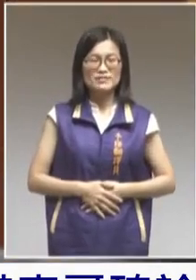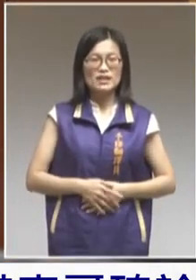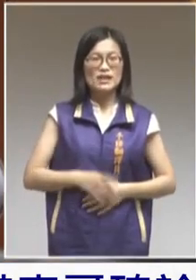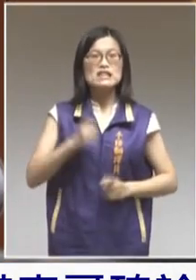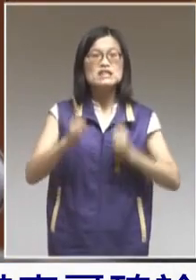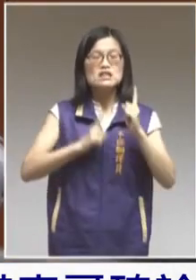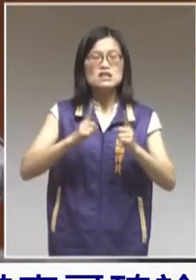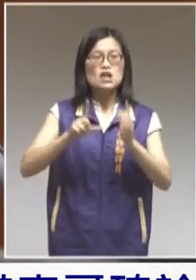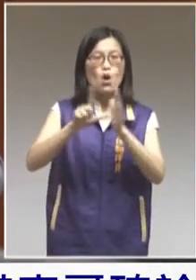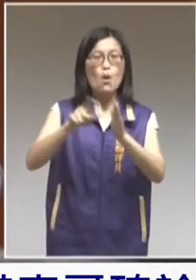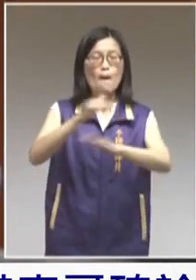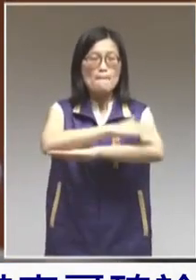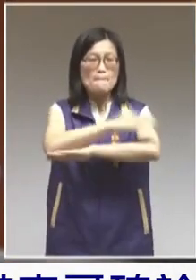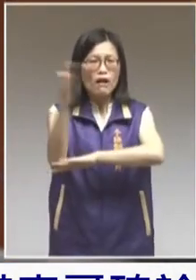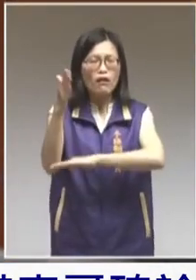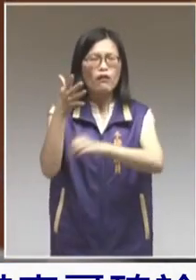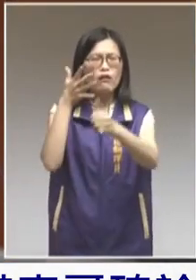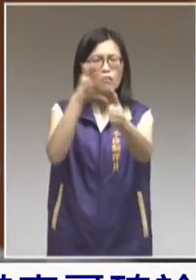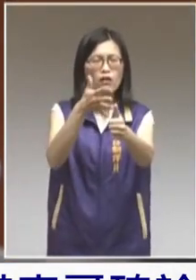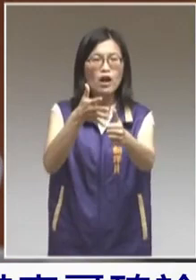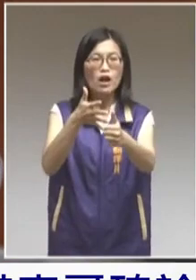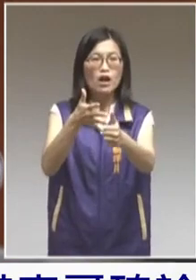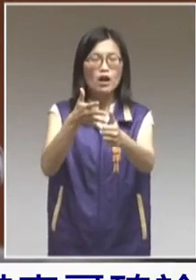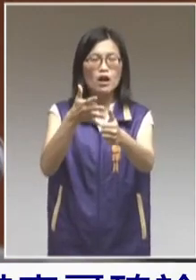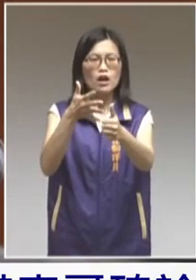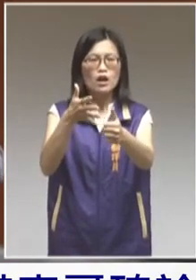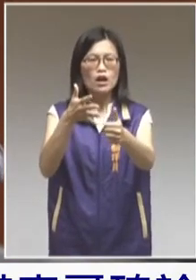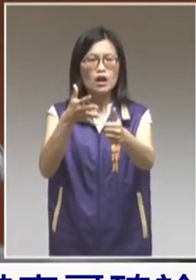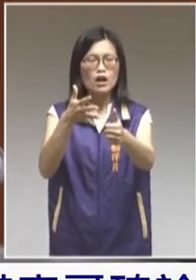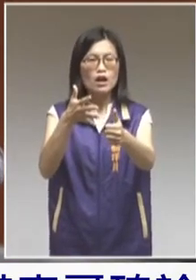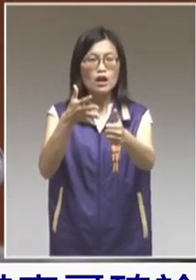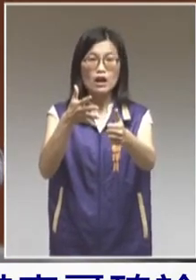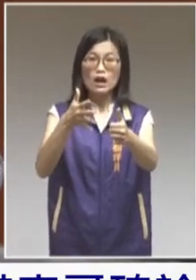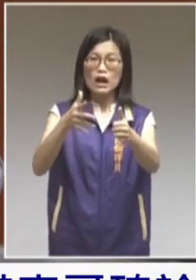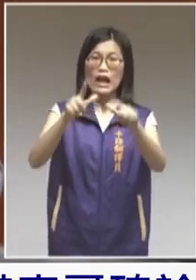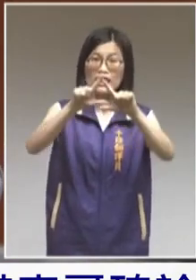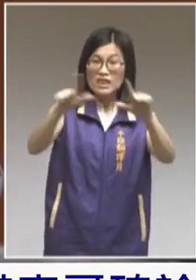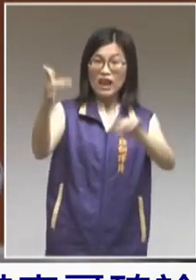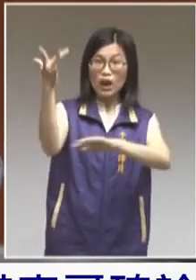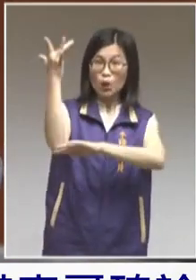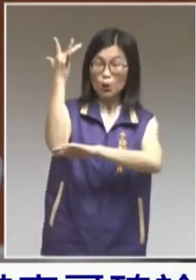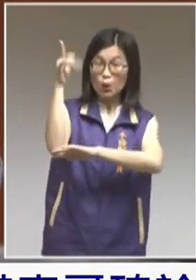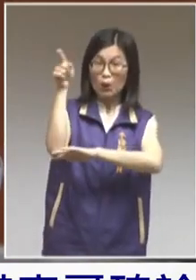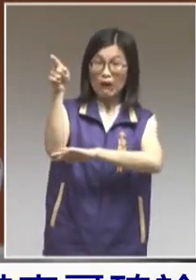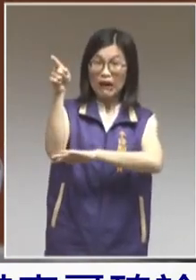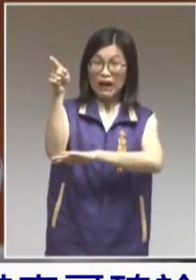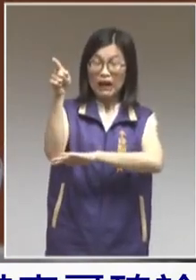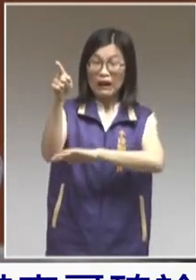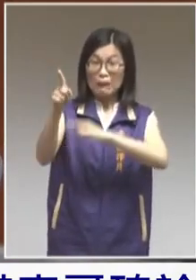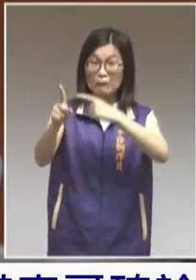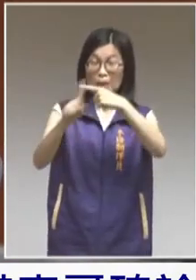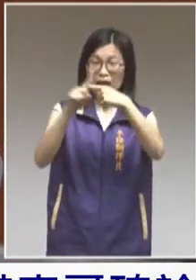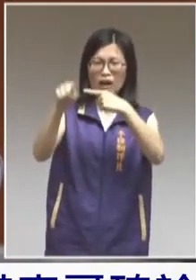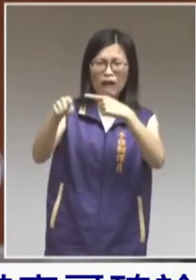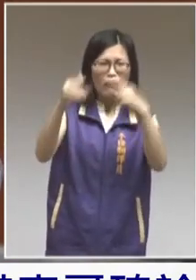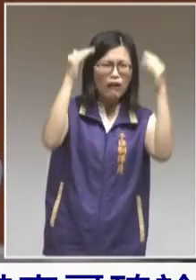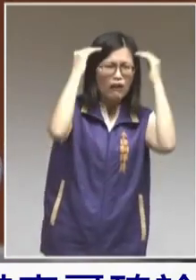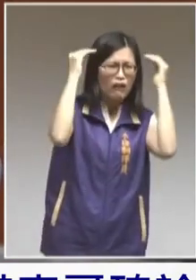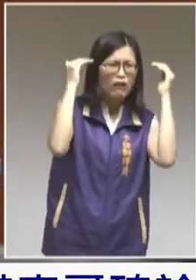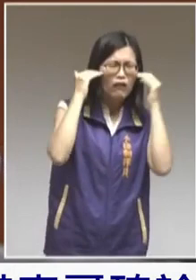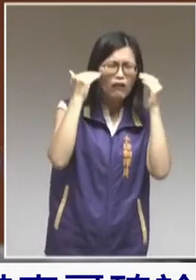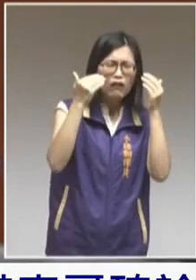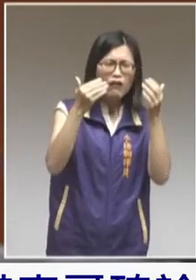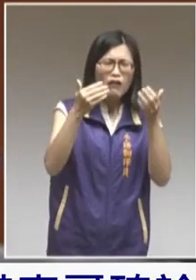自由时报提问，请问一下那个大树那个确诊的家人，他们在男子聚餐